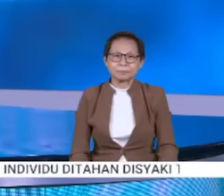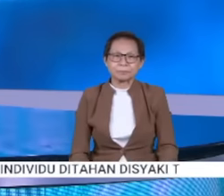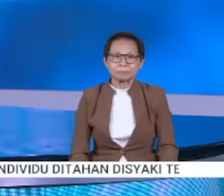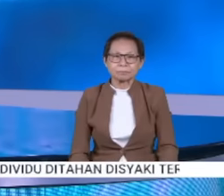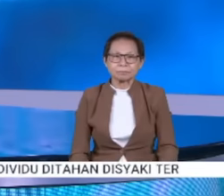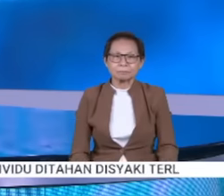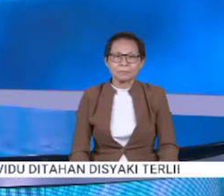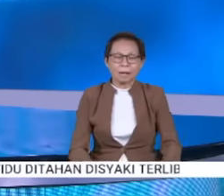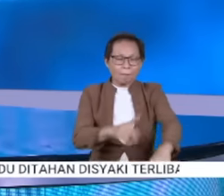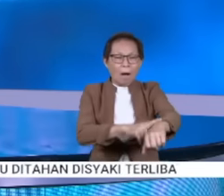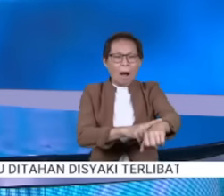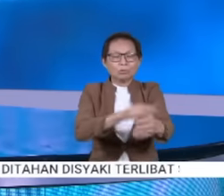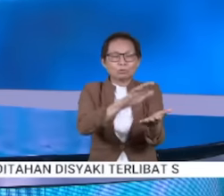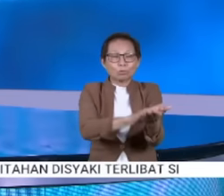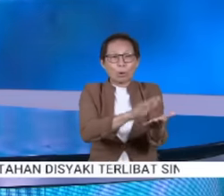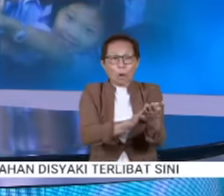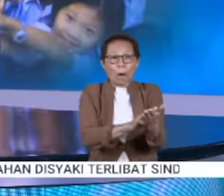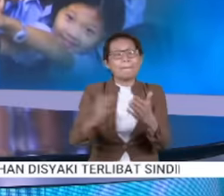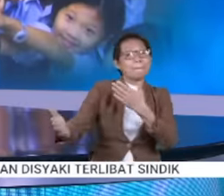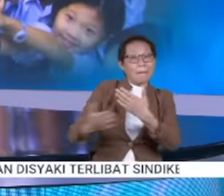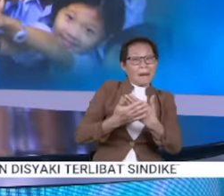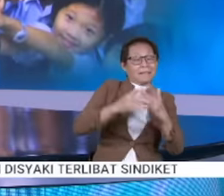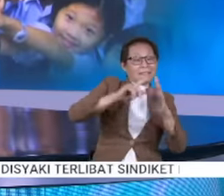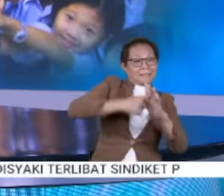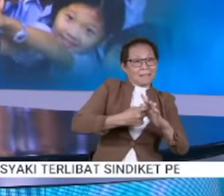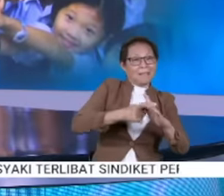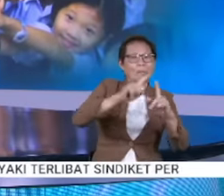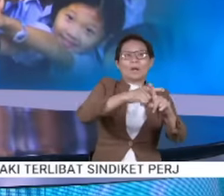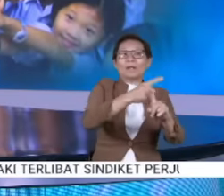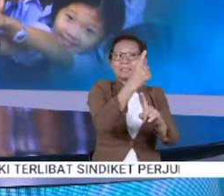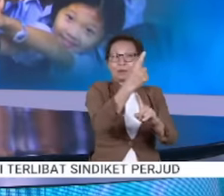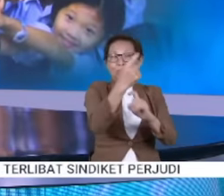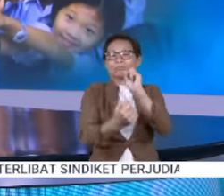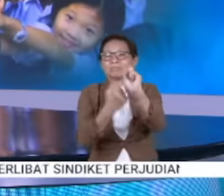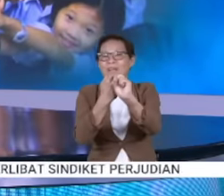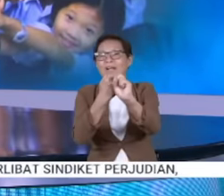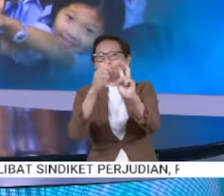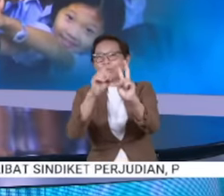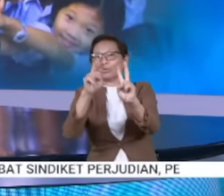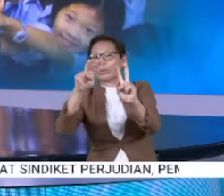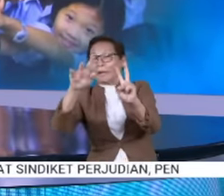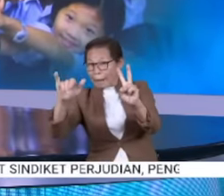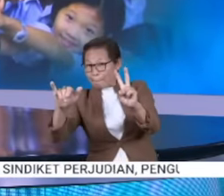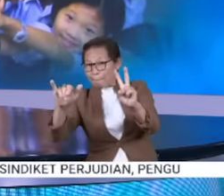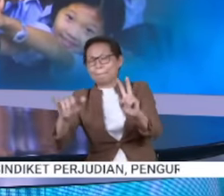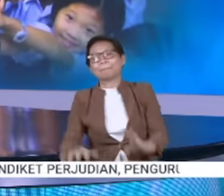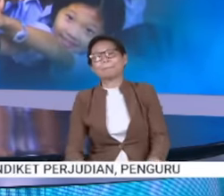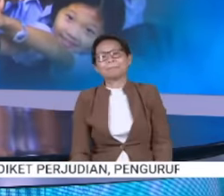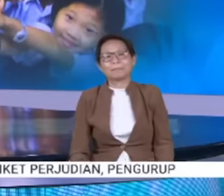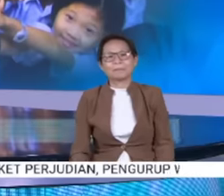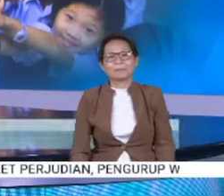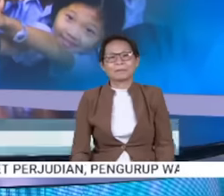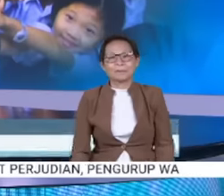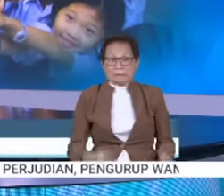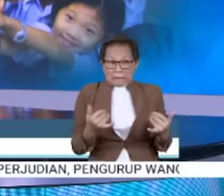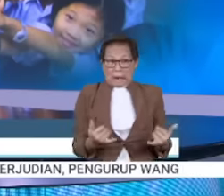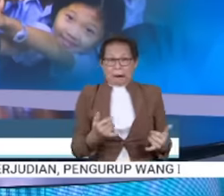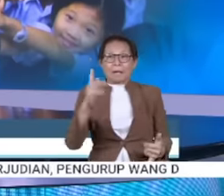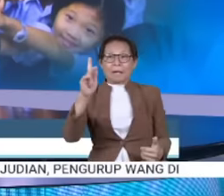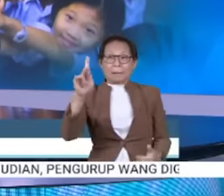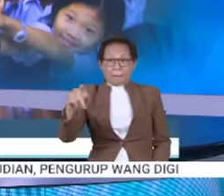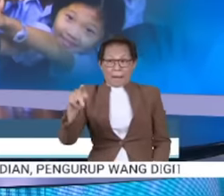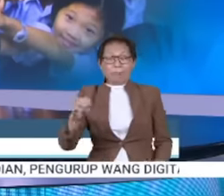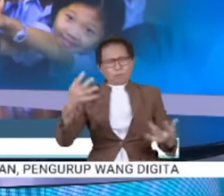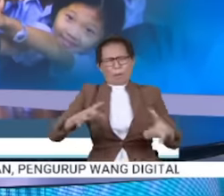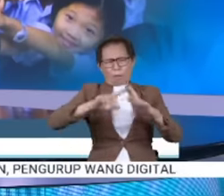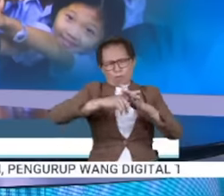baik saudara sesi persekolahan akan kembali dimulaikan pada Januari bermulai 2026 ketika ini Kementerian